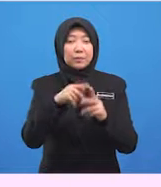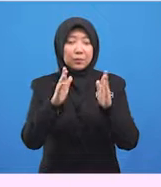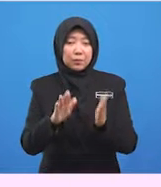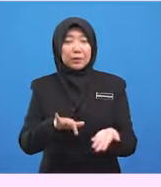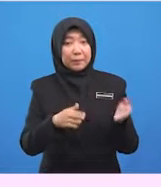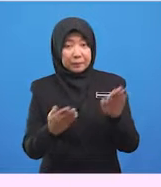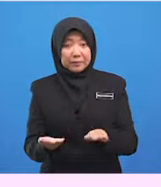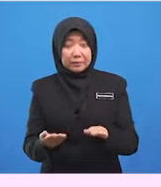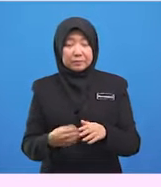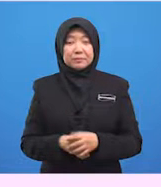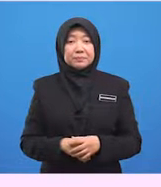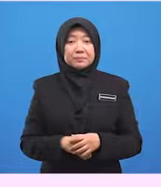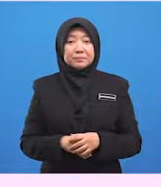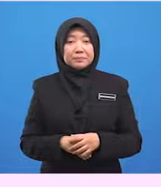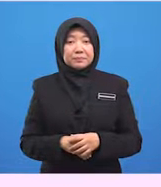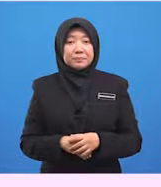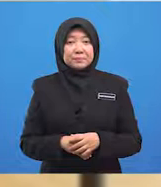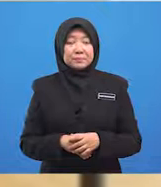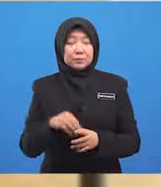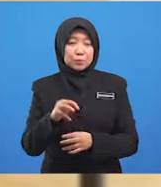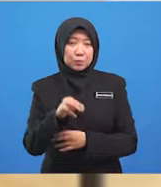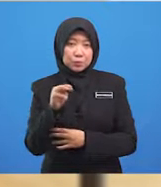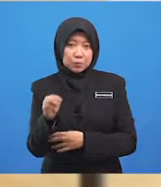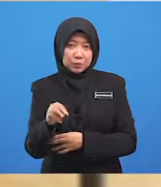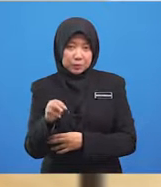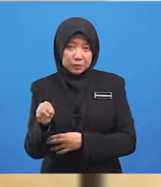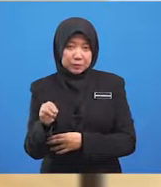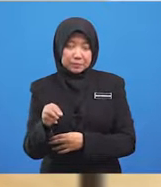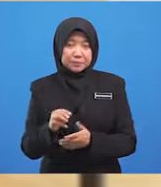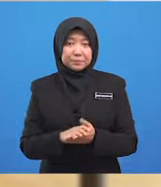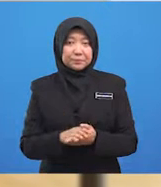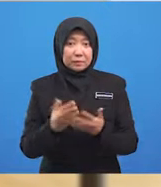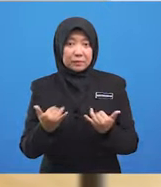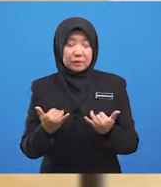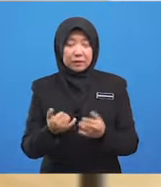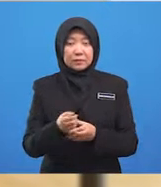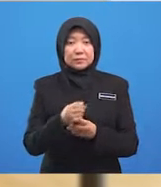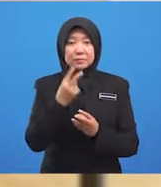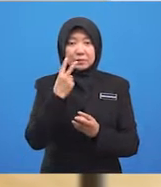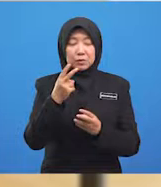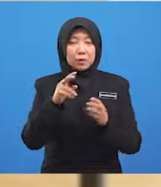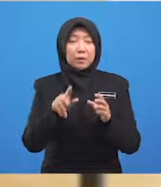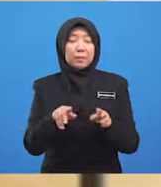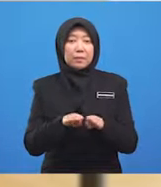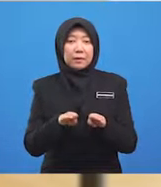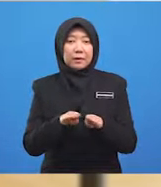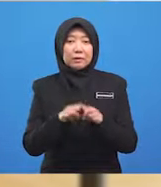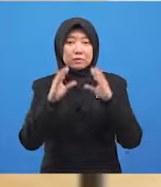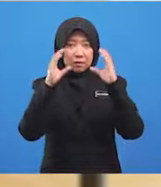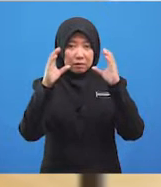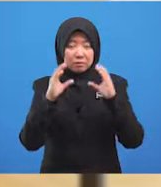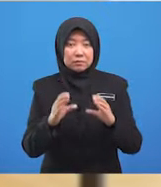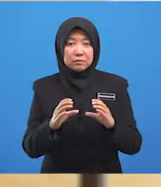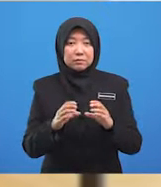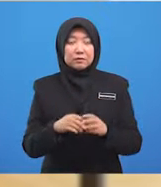orang mati gue mulik jok kita terusuri bebagai cari pengebom